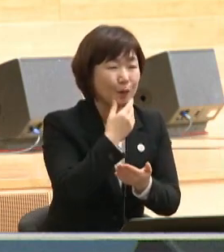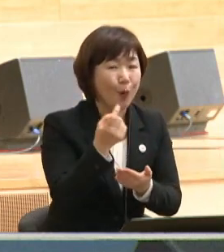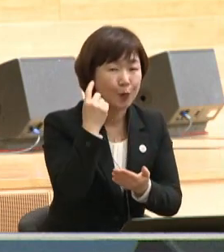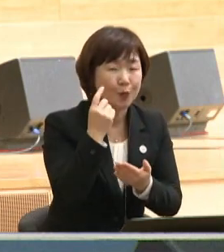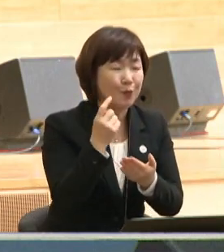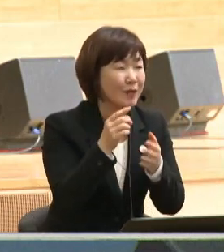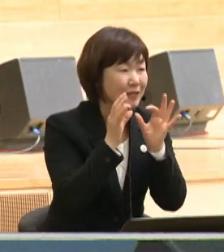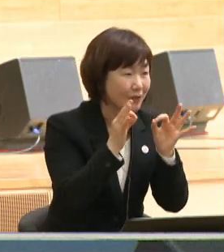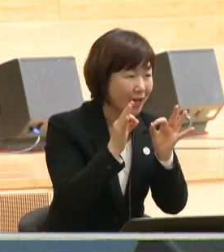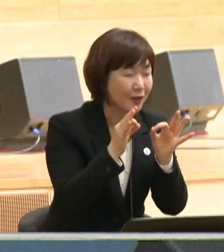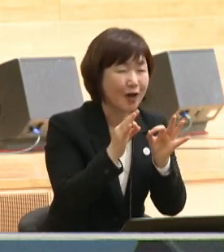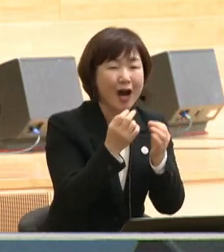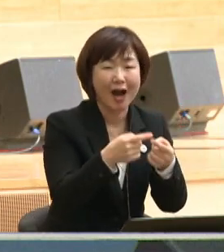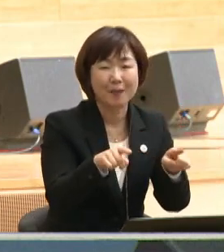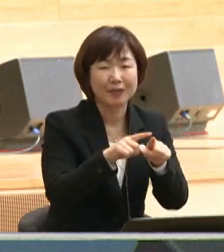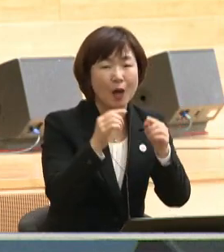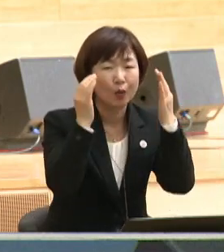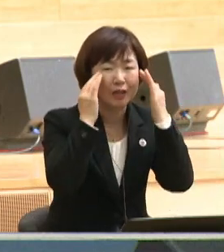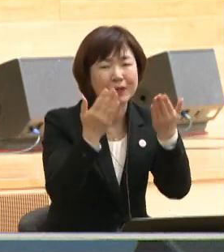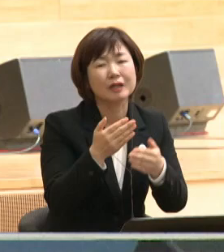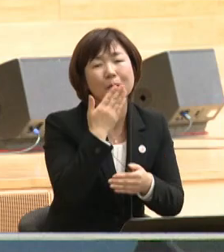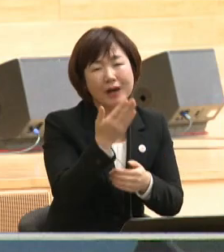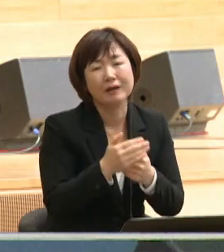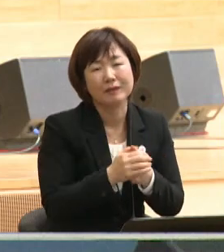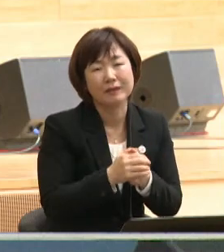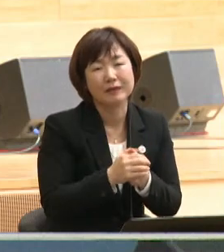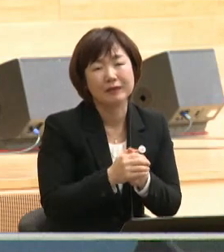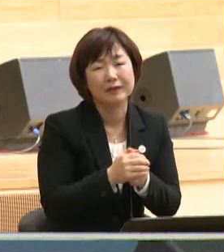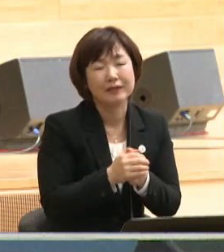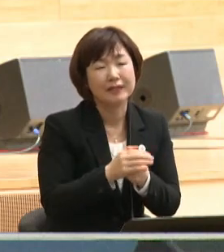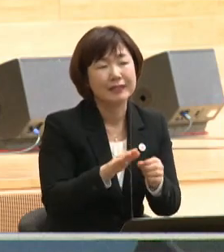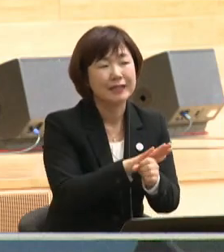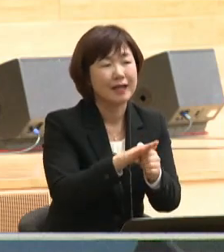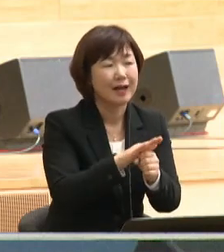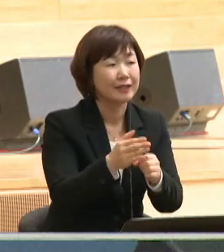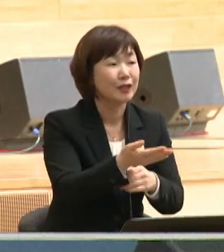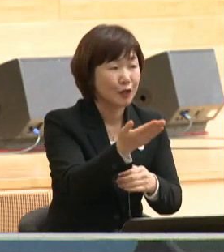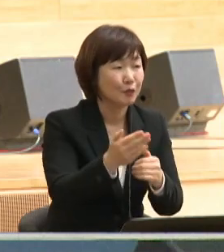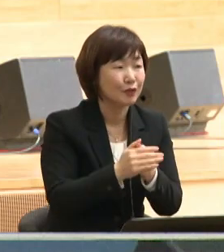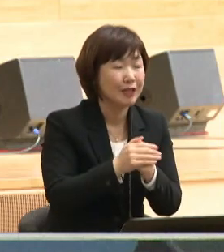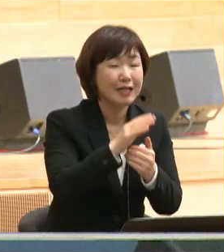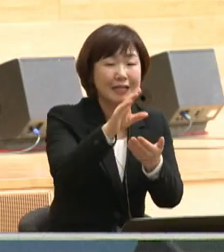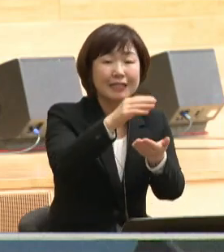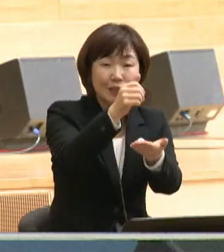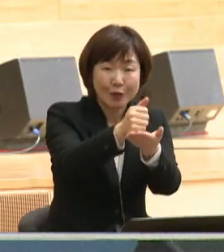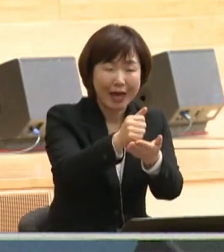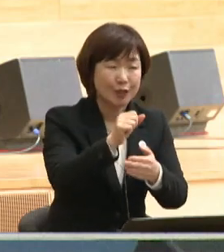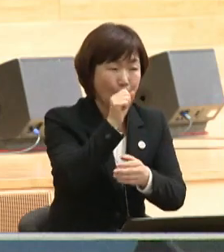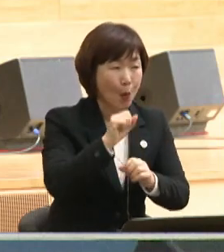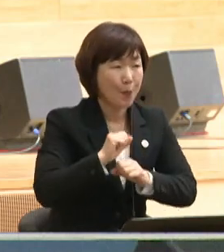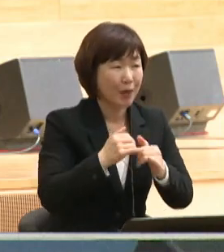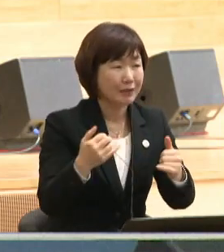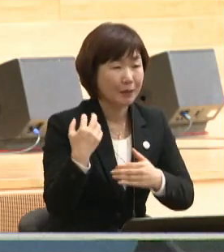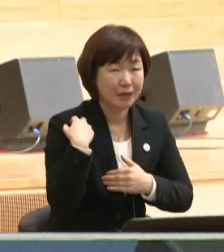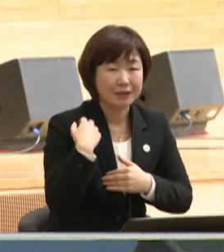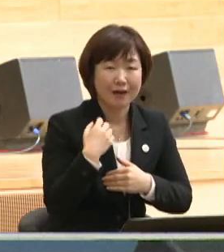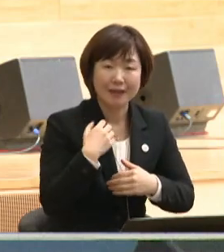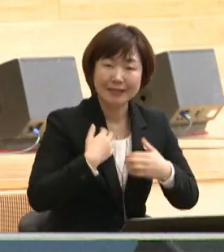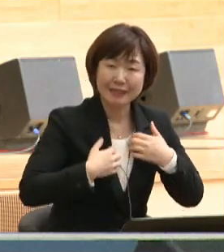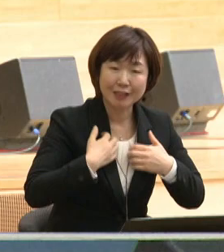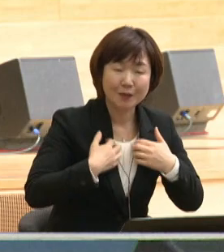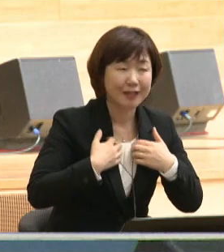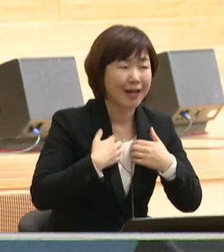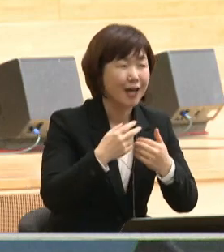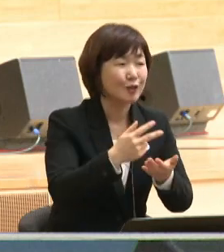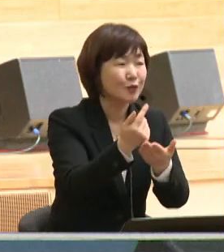함께 고난 받으라고 말하는 것입니다 사랑하는 여러분 그리스도 예수의 좋은 병사로서 기꺼이 주님과